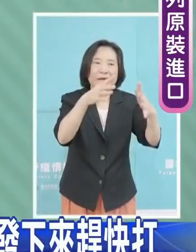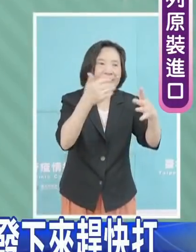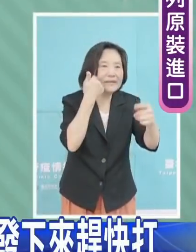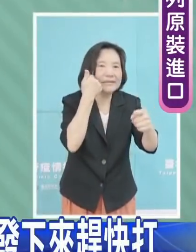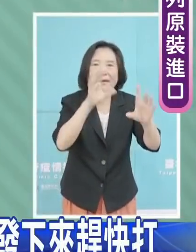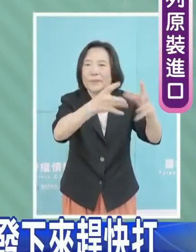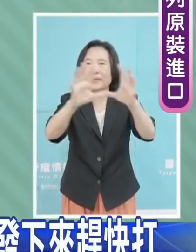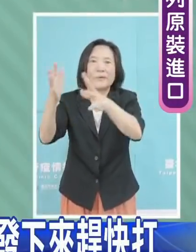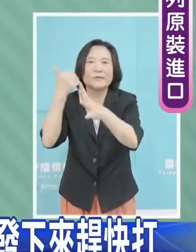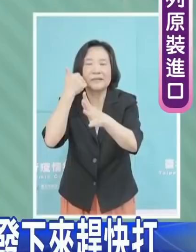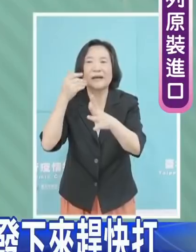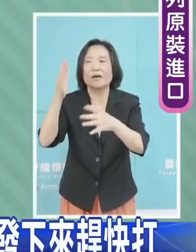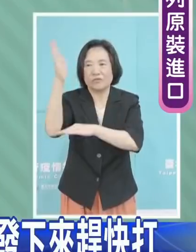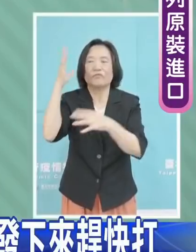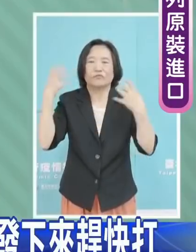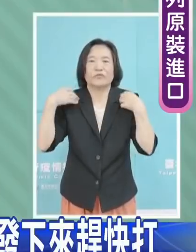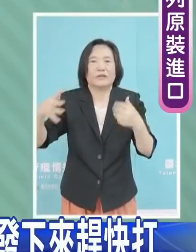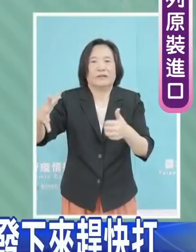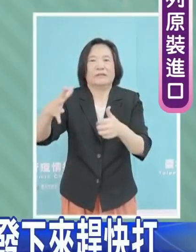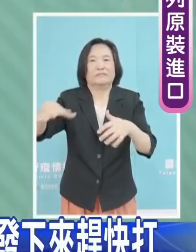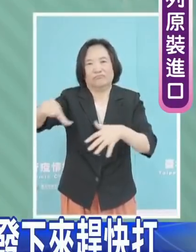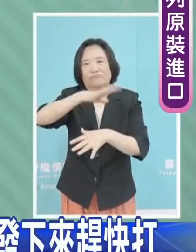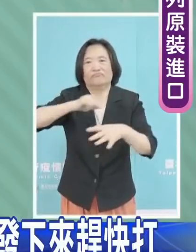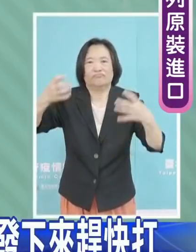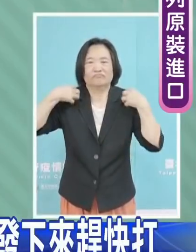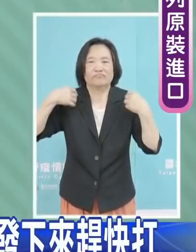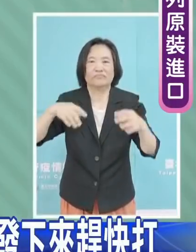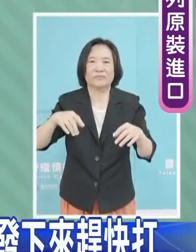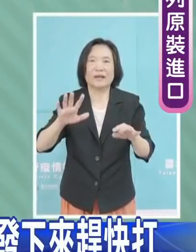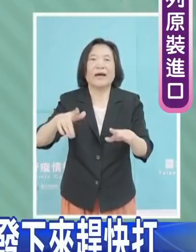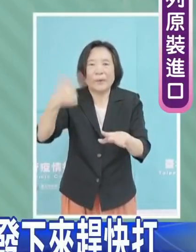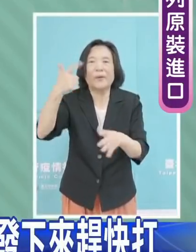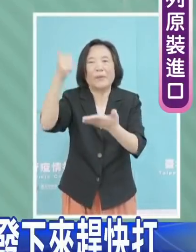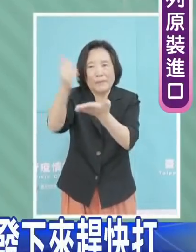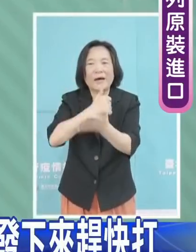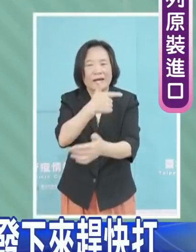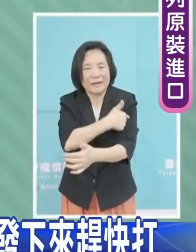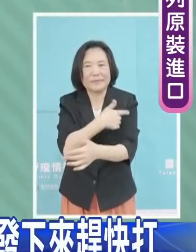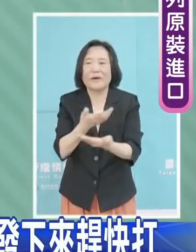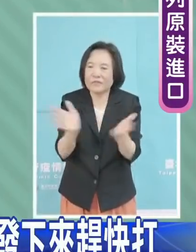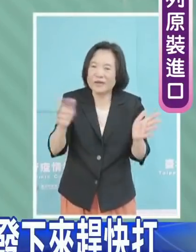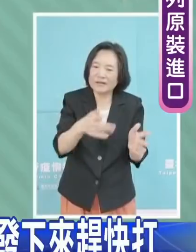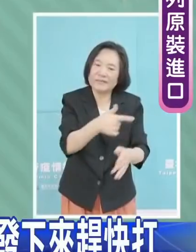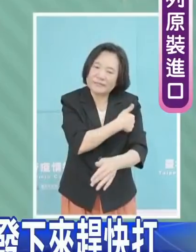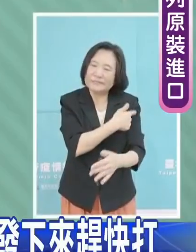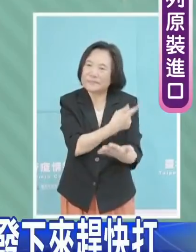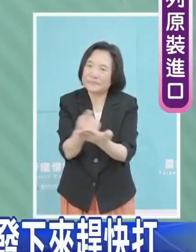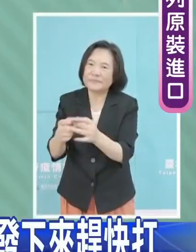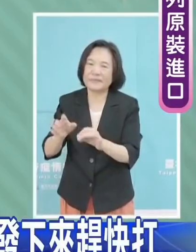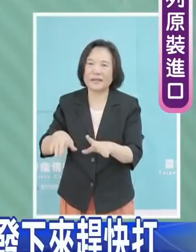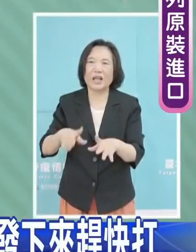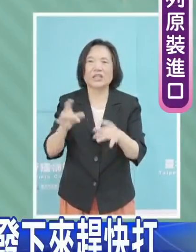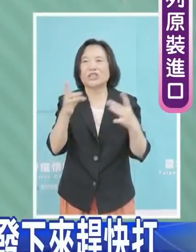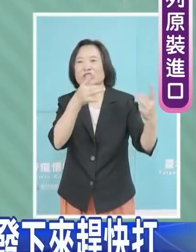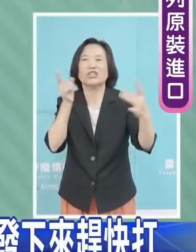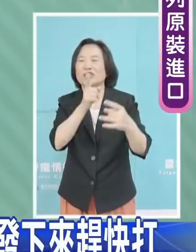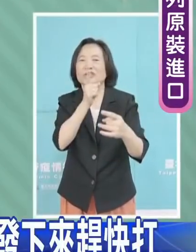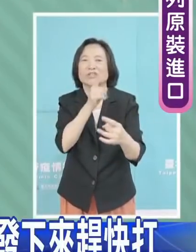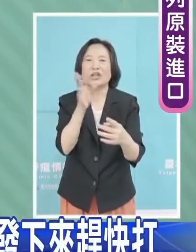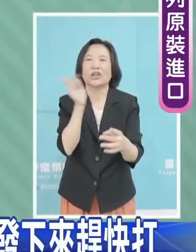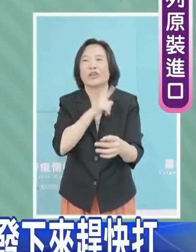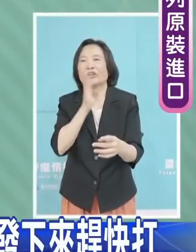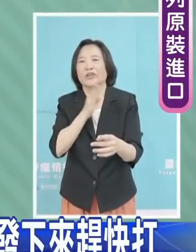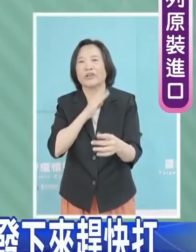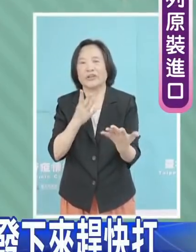责统筹。对我来讲，这样赶快把疫苗发下来，我们赶快打，这个比较重要。至于其他的口水战，你知道